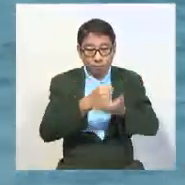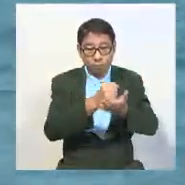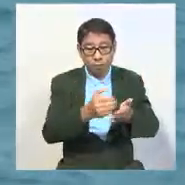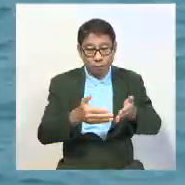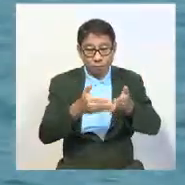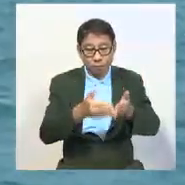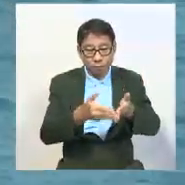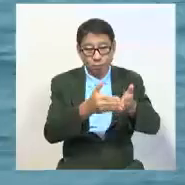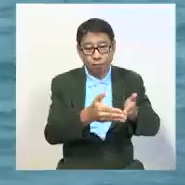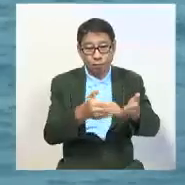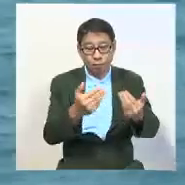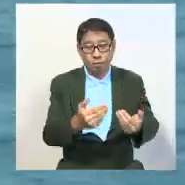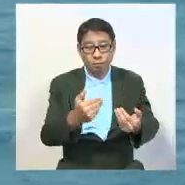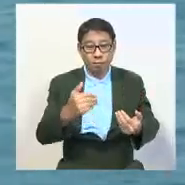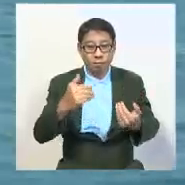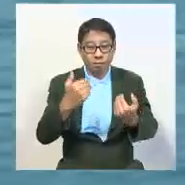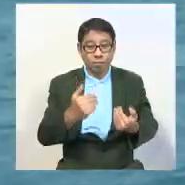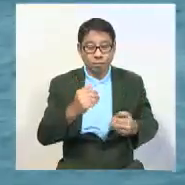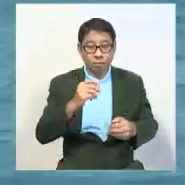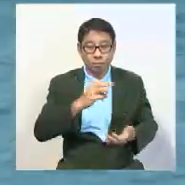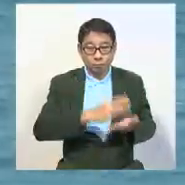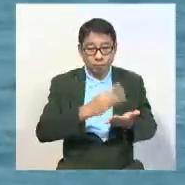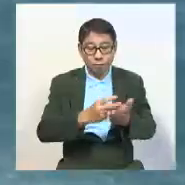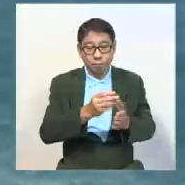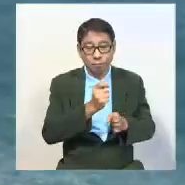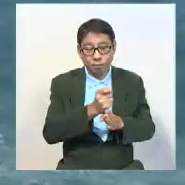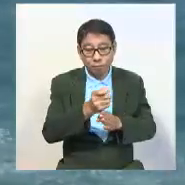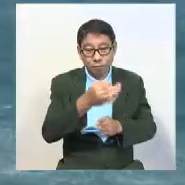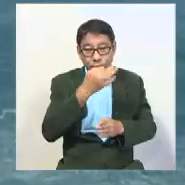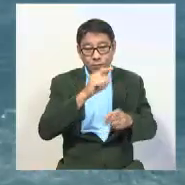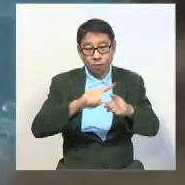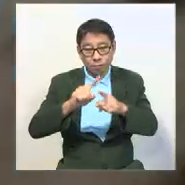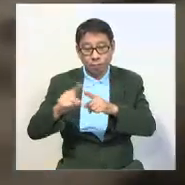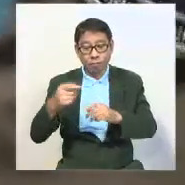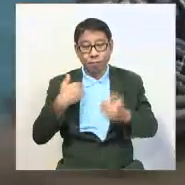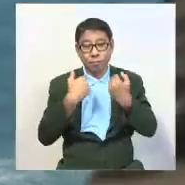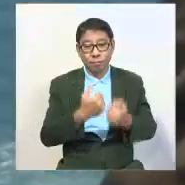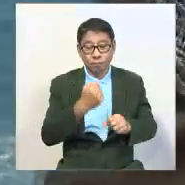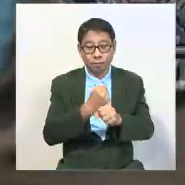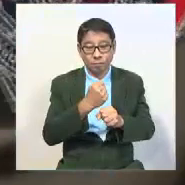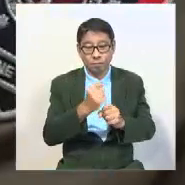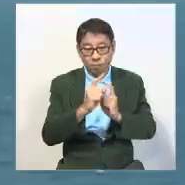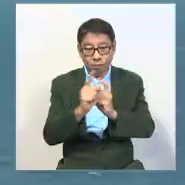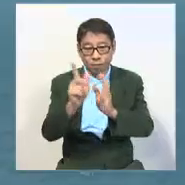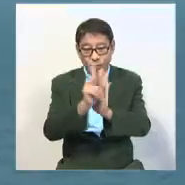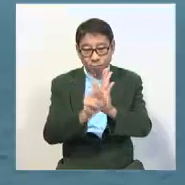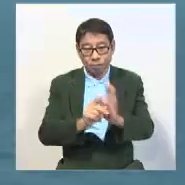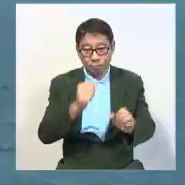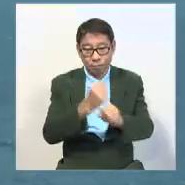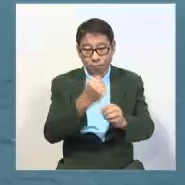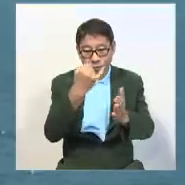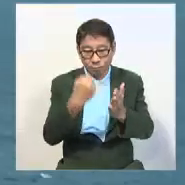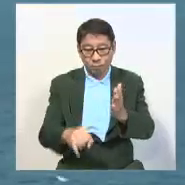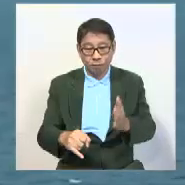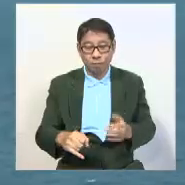หลือลูกเรือบนเรือโดยชุดสหวิชาชีพรวมถึงการดำเนินคดีตามกฎหมายหากพบการกระทำผิดโด